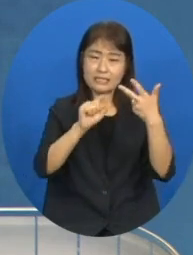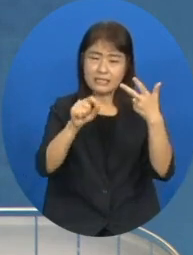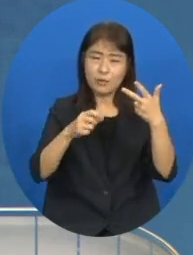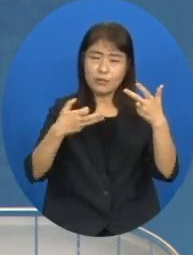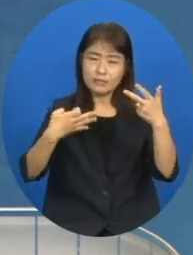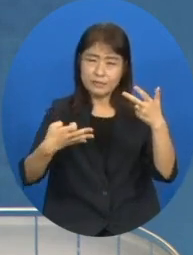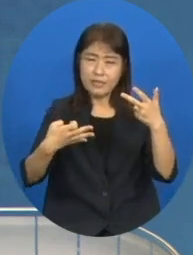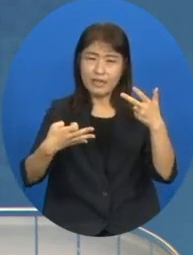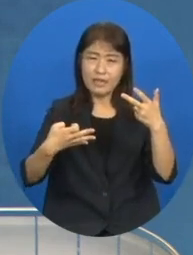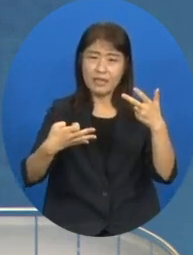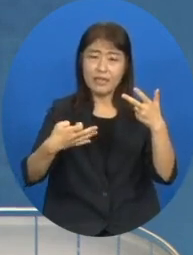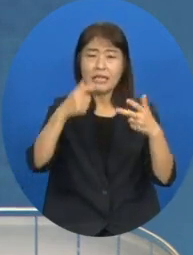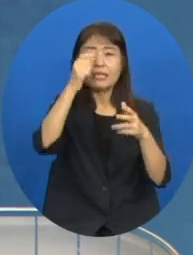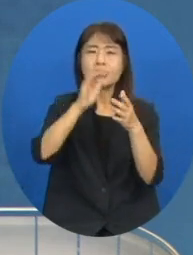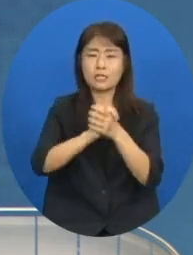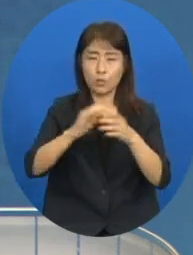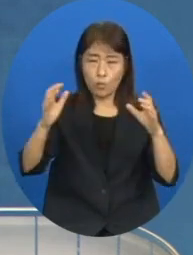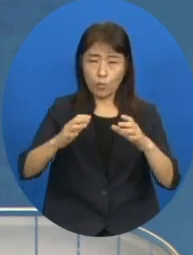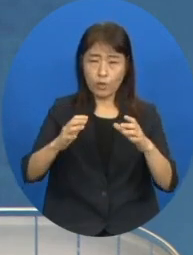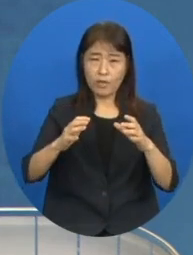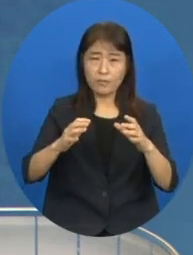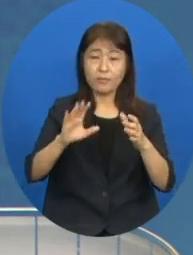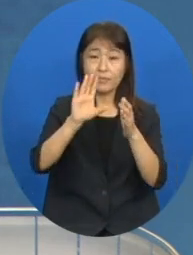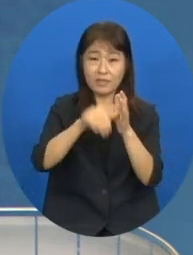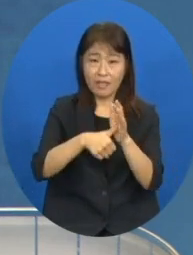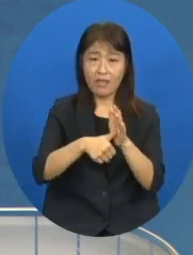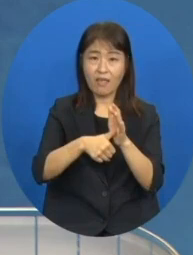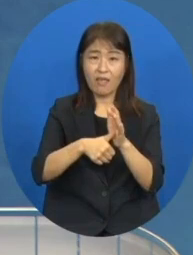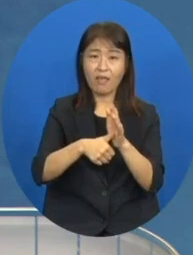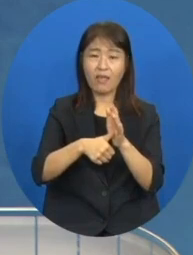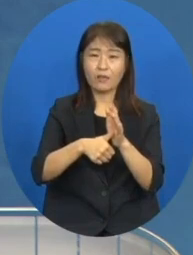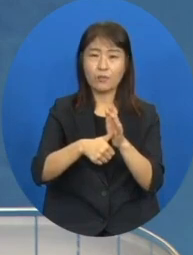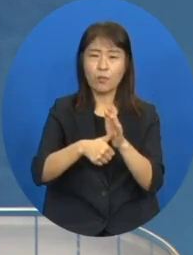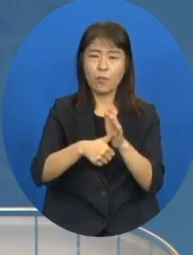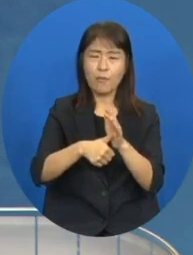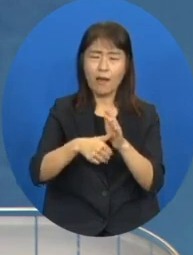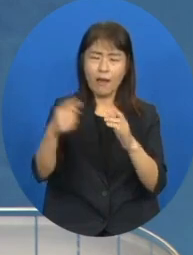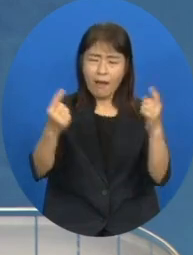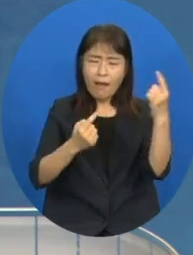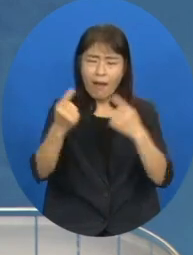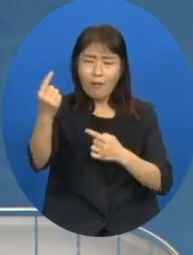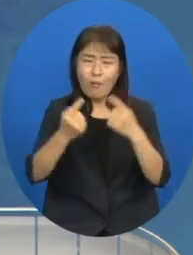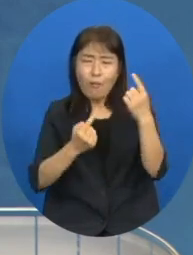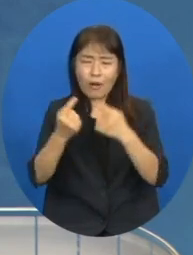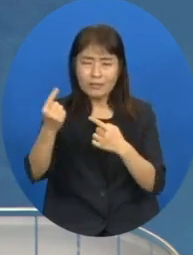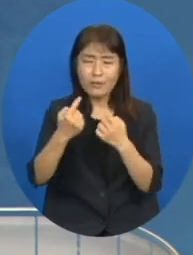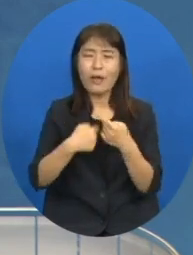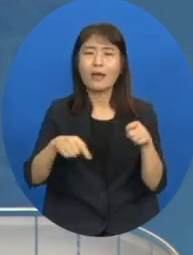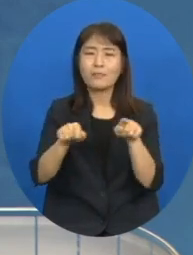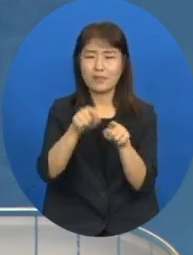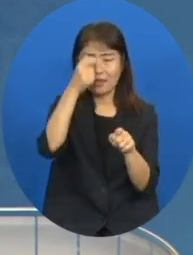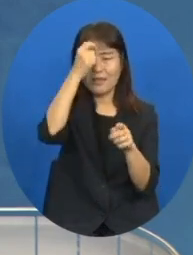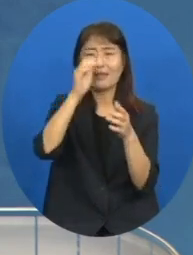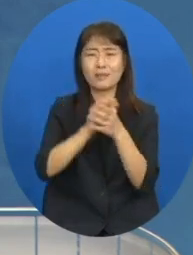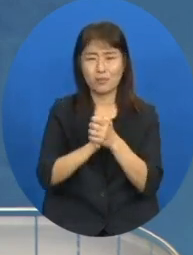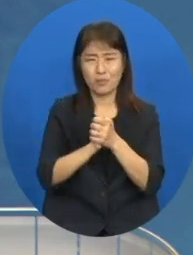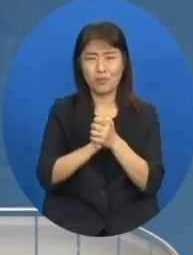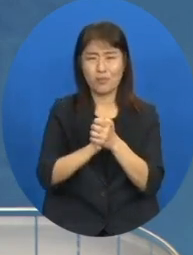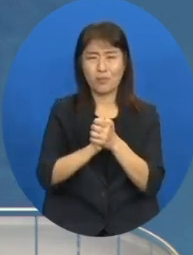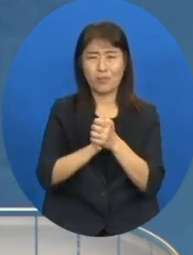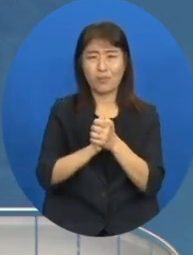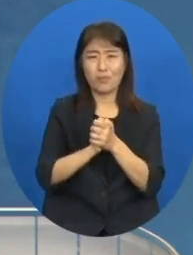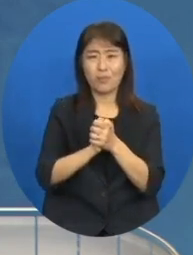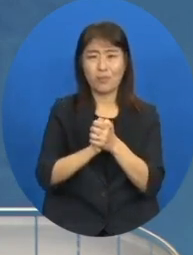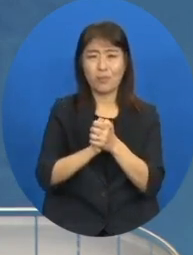선한 목자교회에서 금요 성령 집회도 대신하여 오시기도 하셨는데 보신 것처럼 하나님의